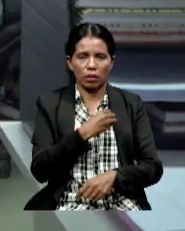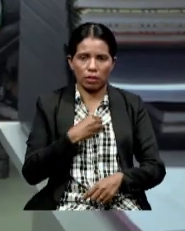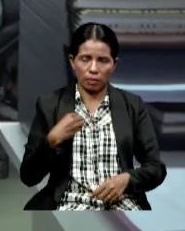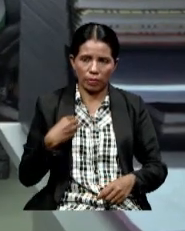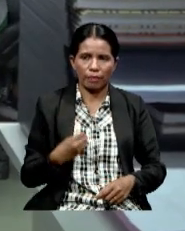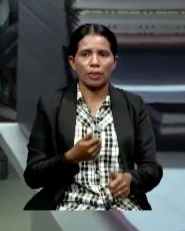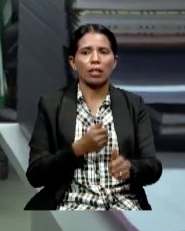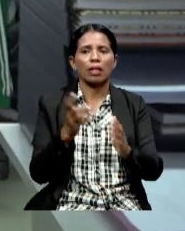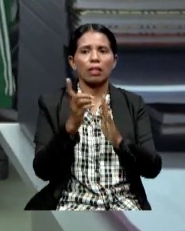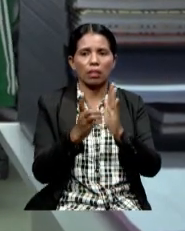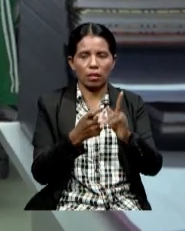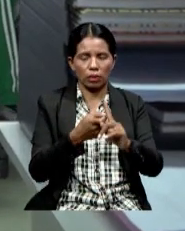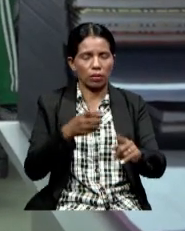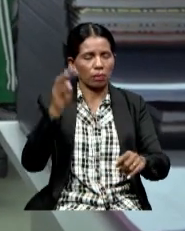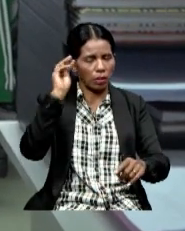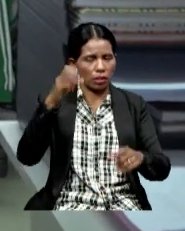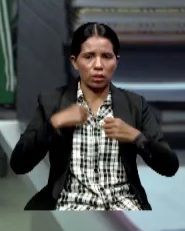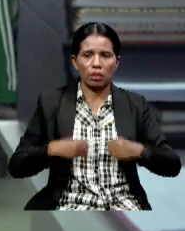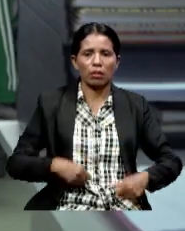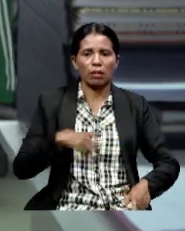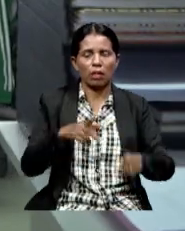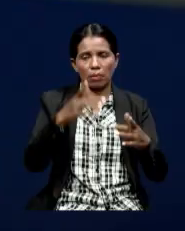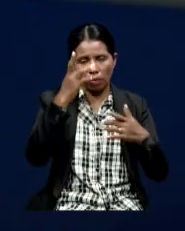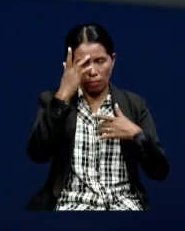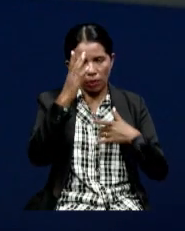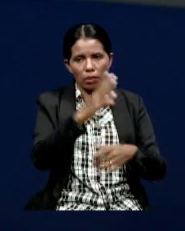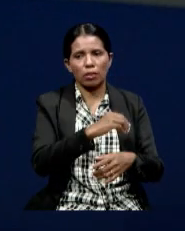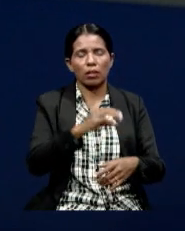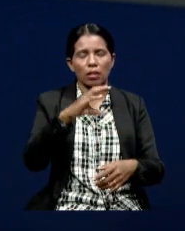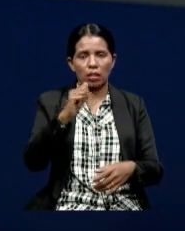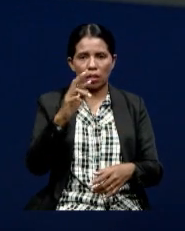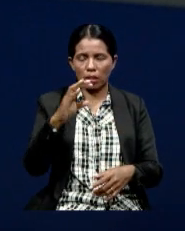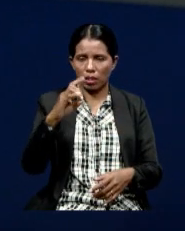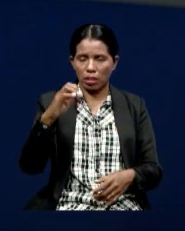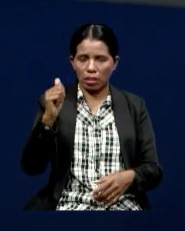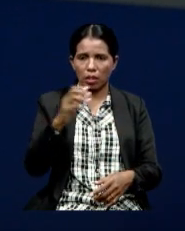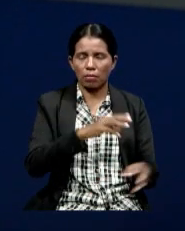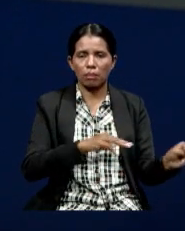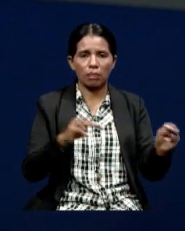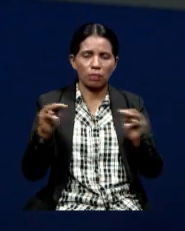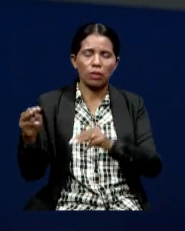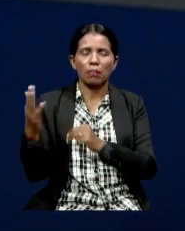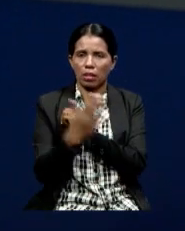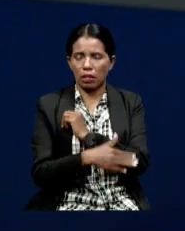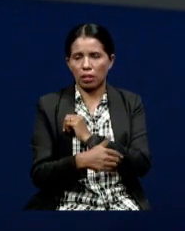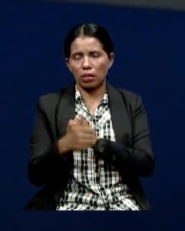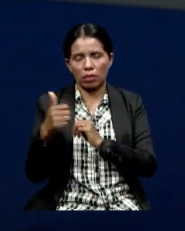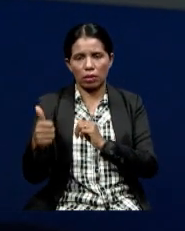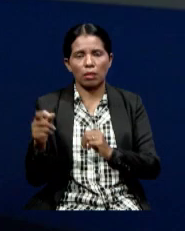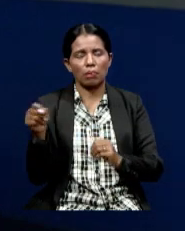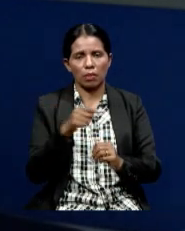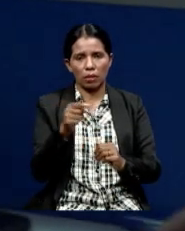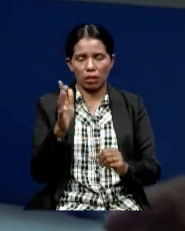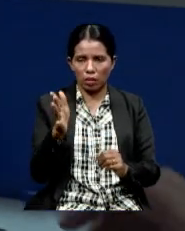susi Ministério Saúde hatudu, paciente homoras cardíaco, nebe hal transferência barai liur, ho porcento